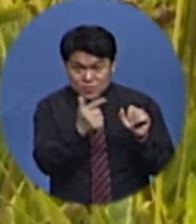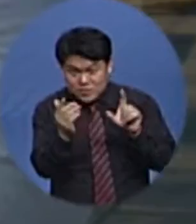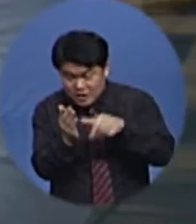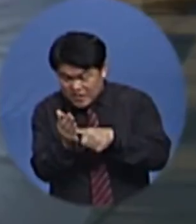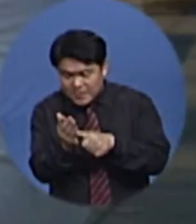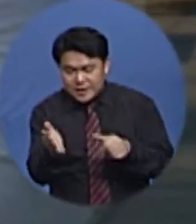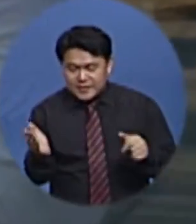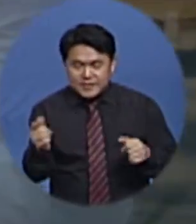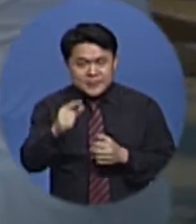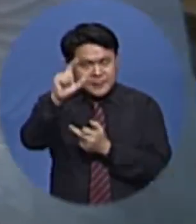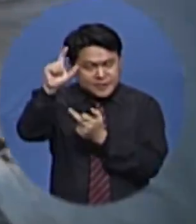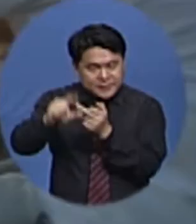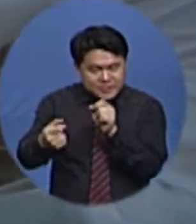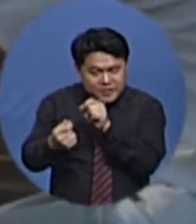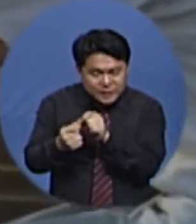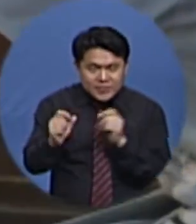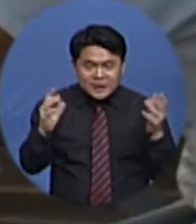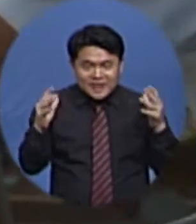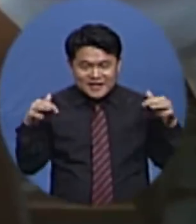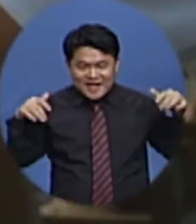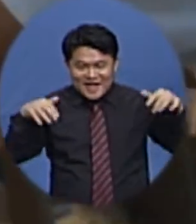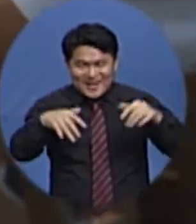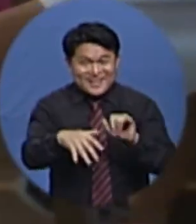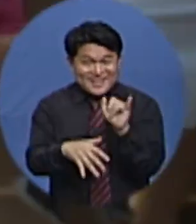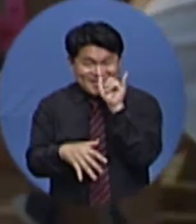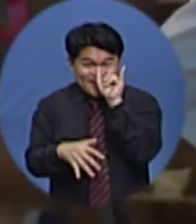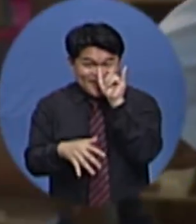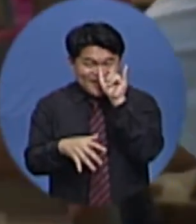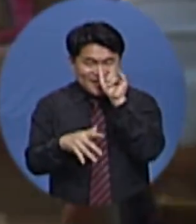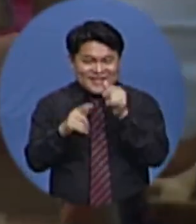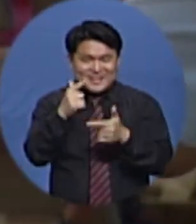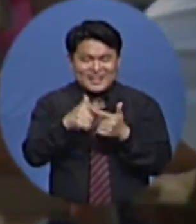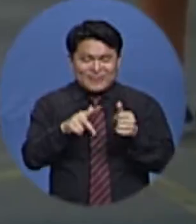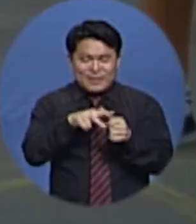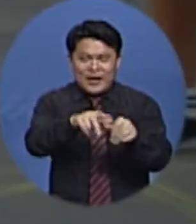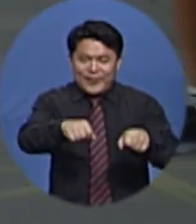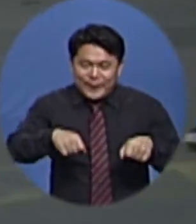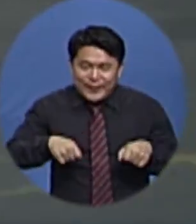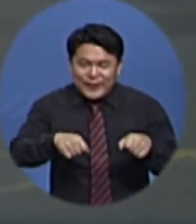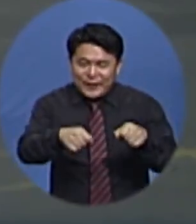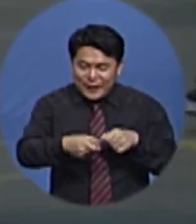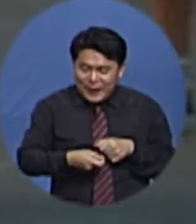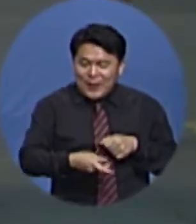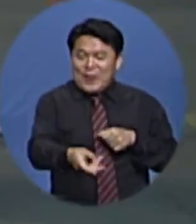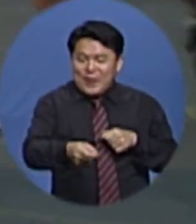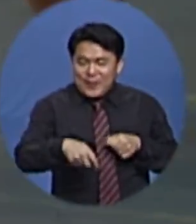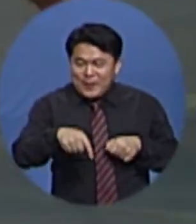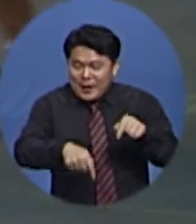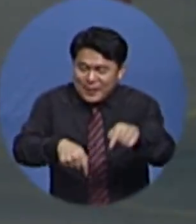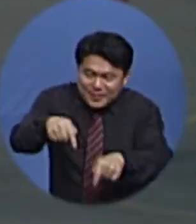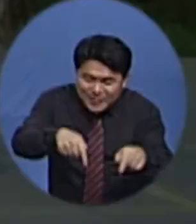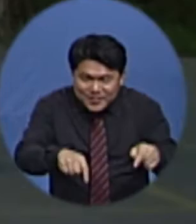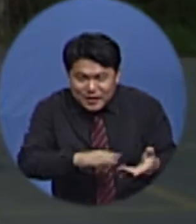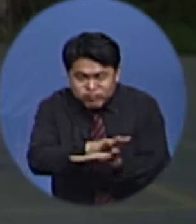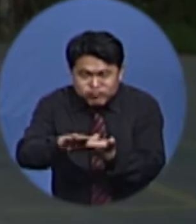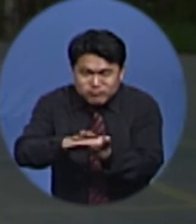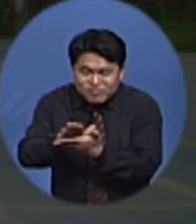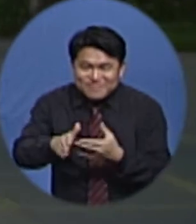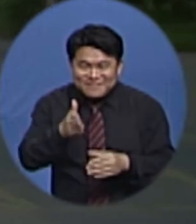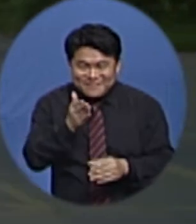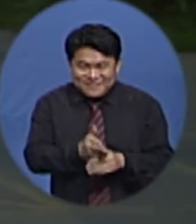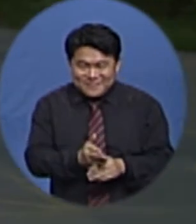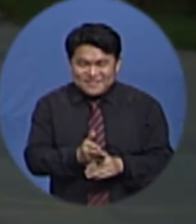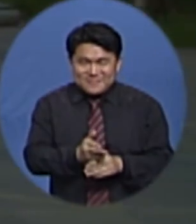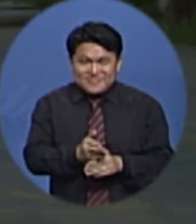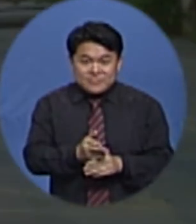해가 질 무렵 아이들이 수목원의 주인공이 되어 목마도 타고 땅 따먹기도 하며 시간을 보냅니다.